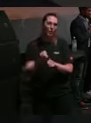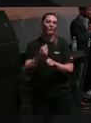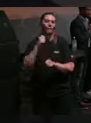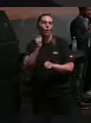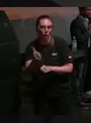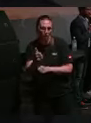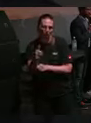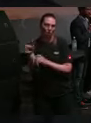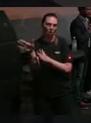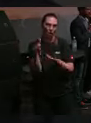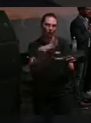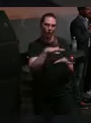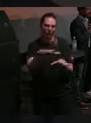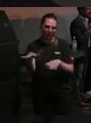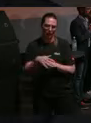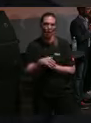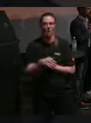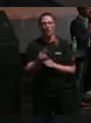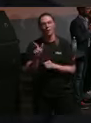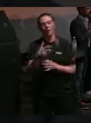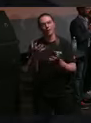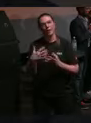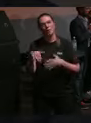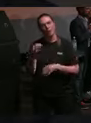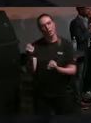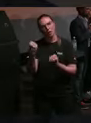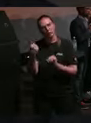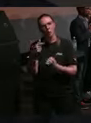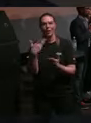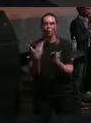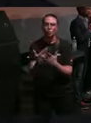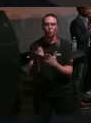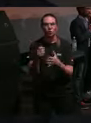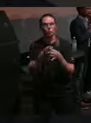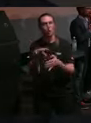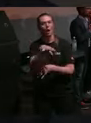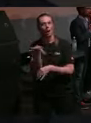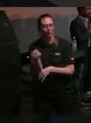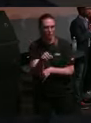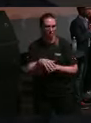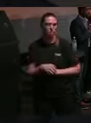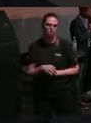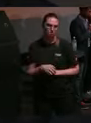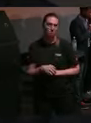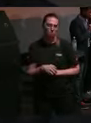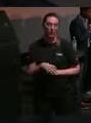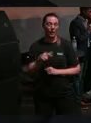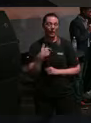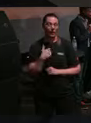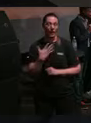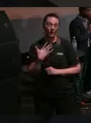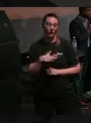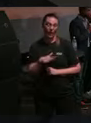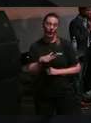til det jo at vi trenger mer kraft, og det vil koste noe for alle. Så jeg vil jo heller